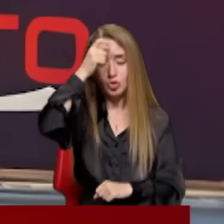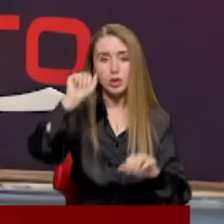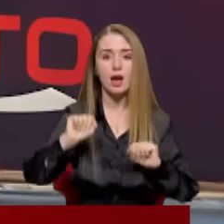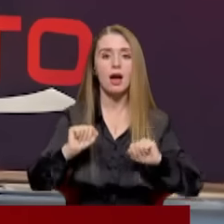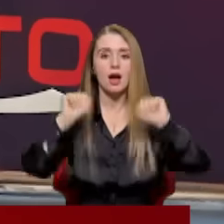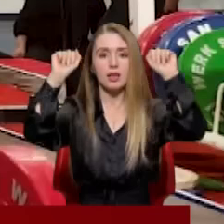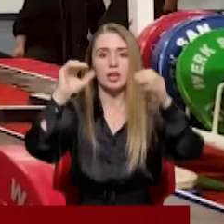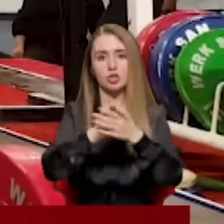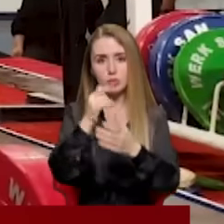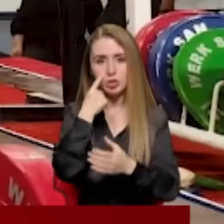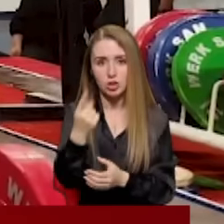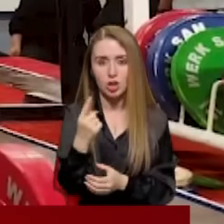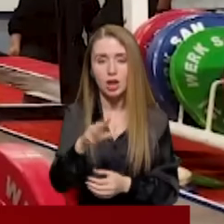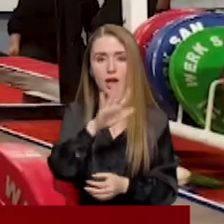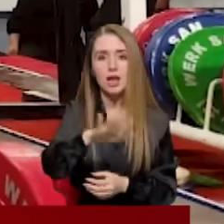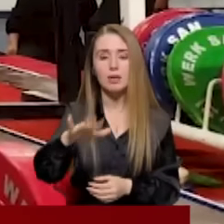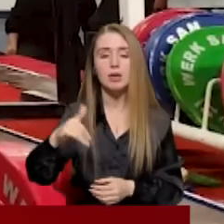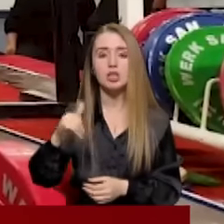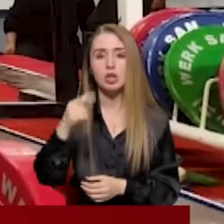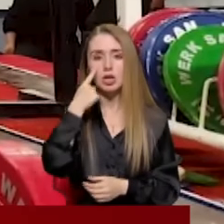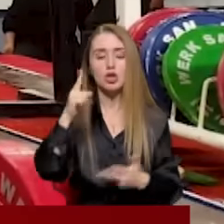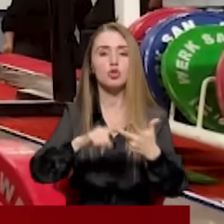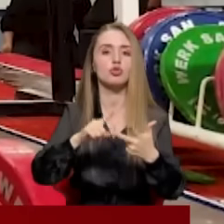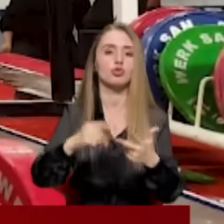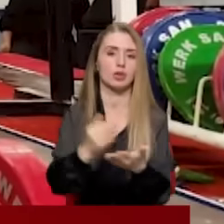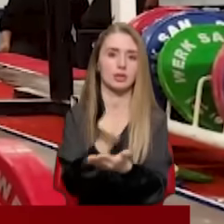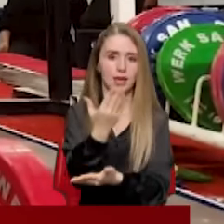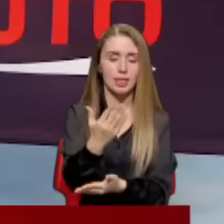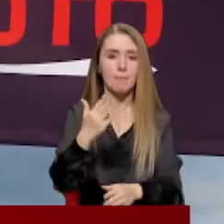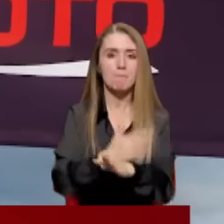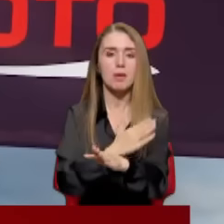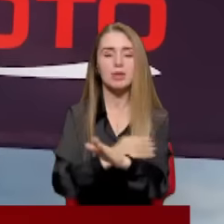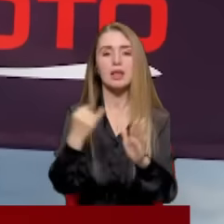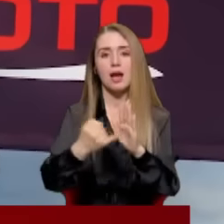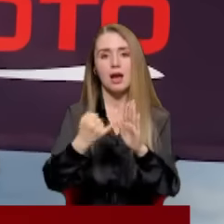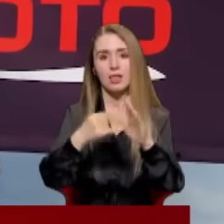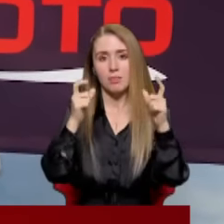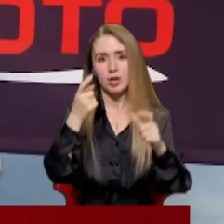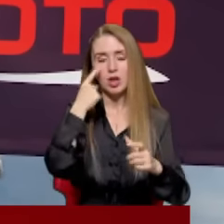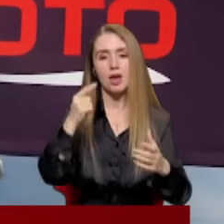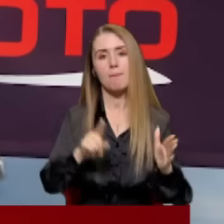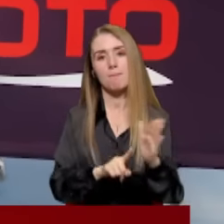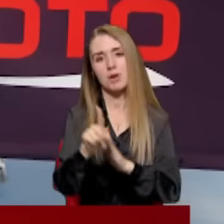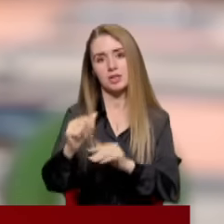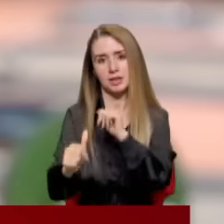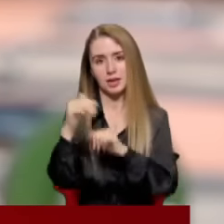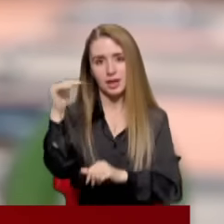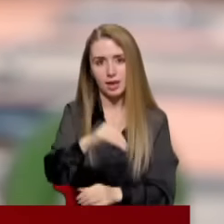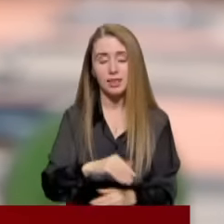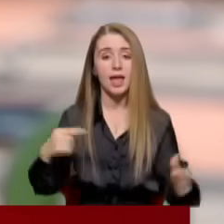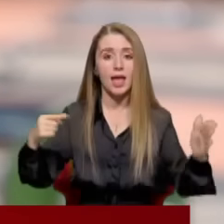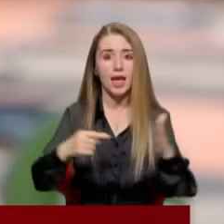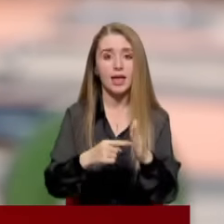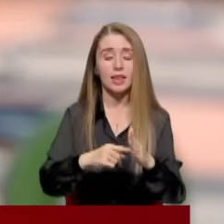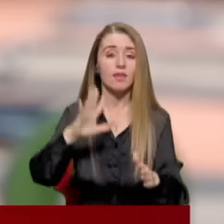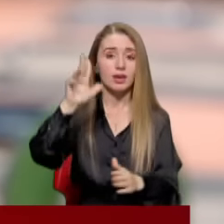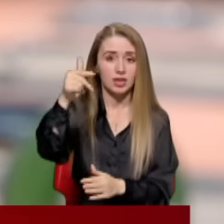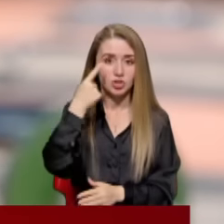Halter Şampiyonası'nda da 55 kiloda üçüncülük aldı. Memleketi Gaziantep'e başarıyla döndü. Hedefim